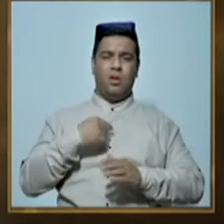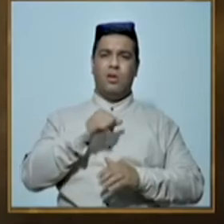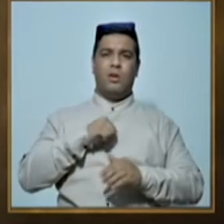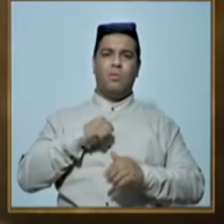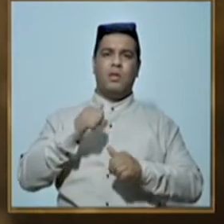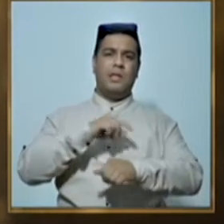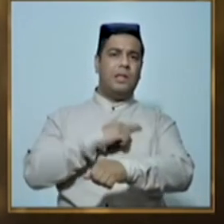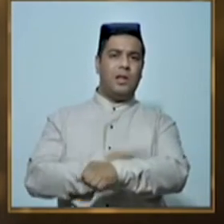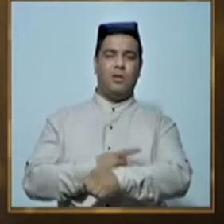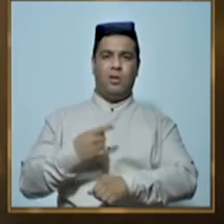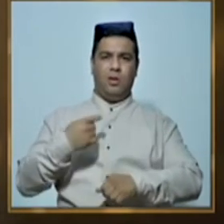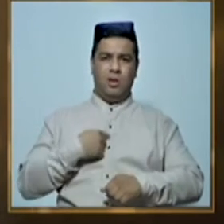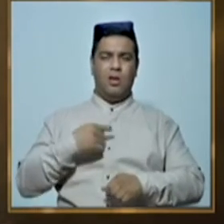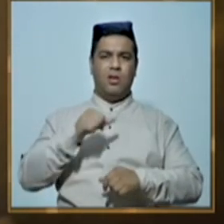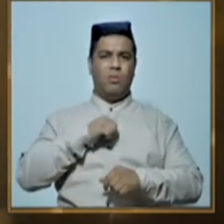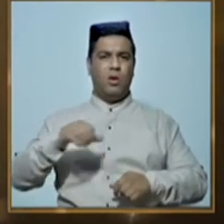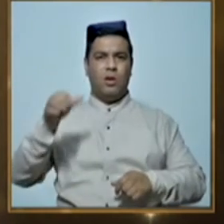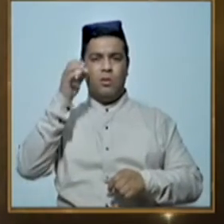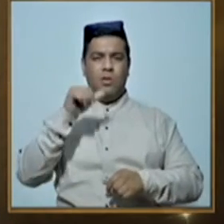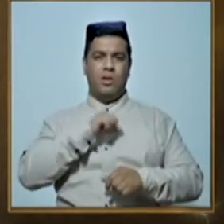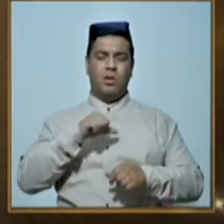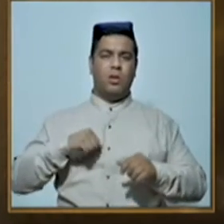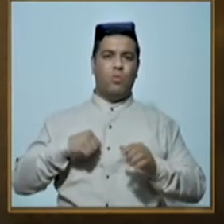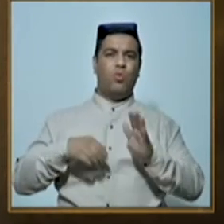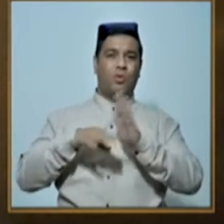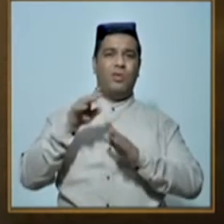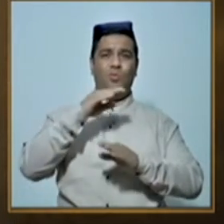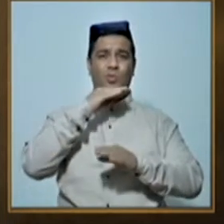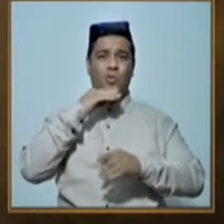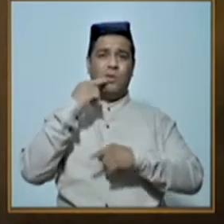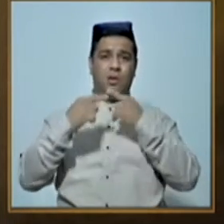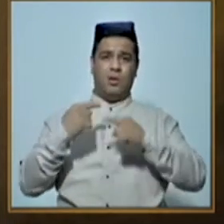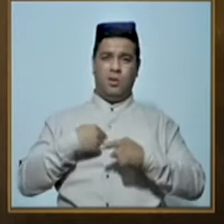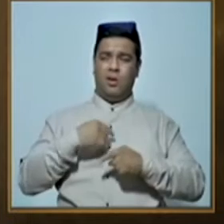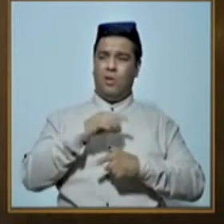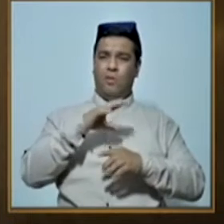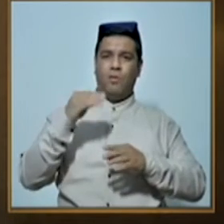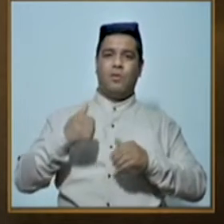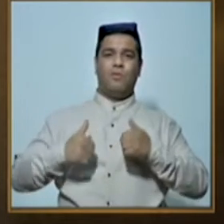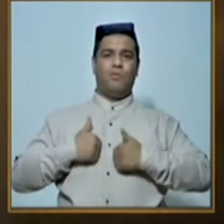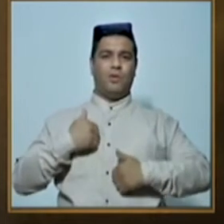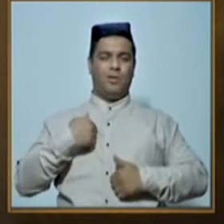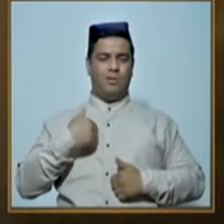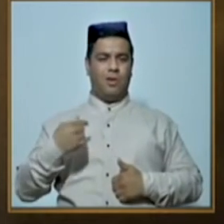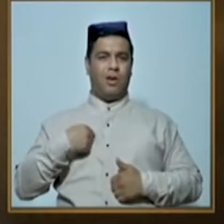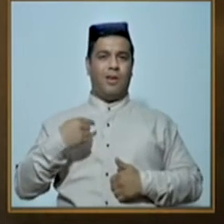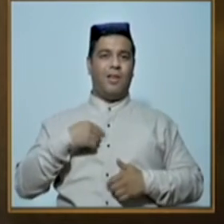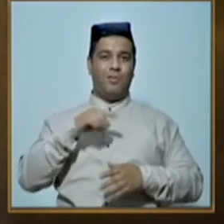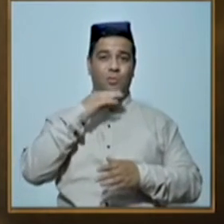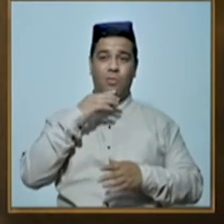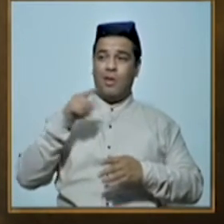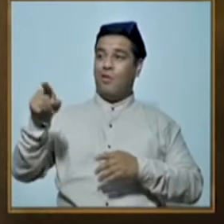ustunman. Man uman. Man buman deb turli sohalarda o'zidan o'zi g'ururlanib. Biroq buni